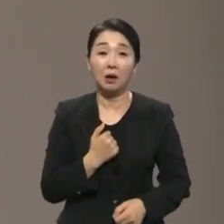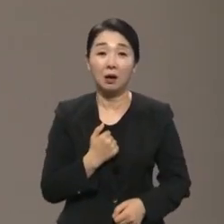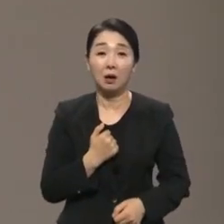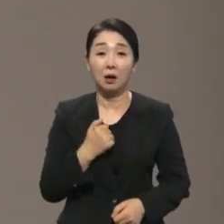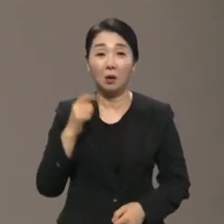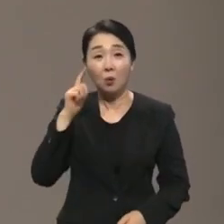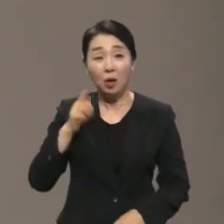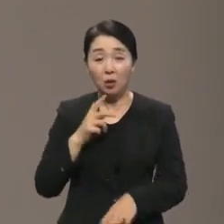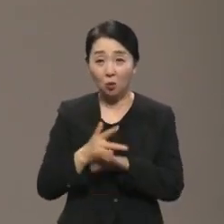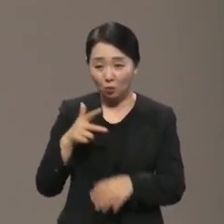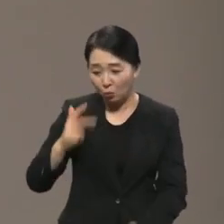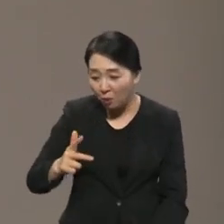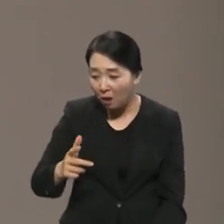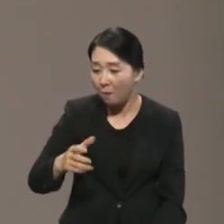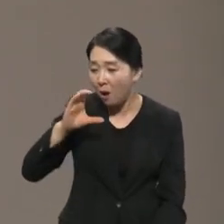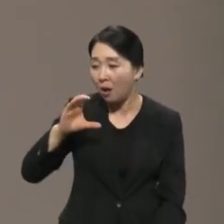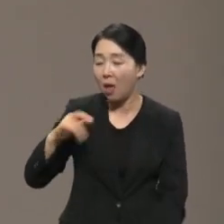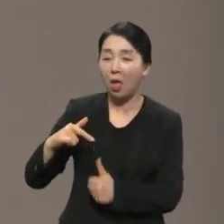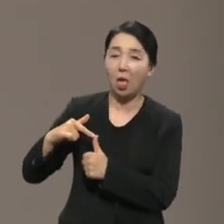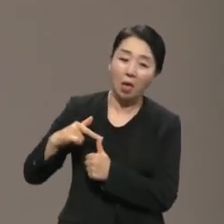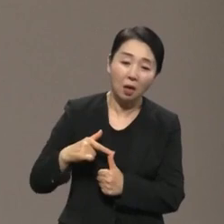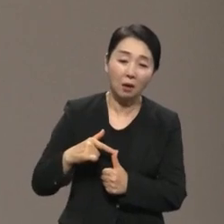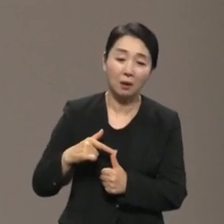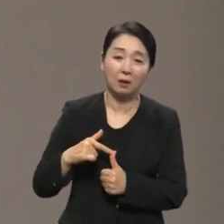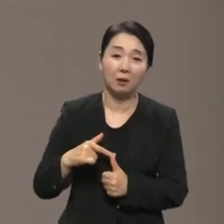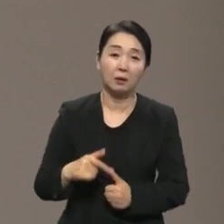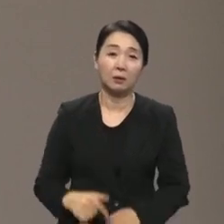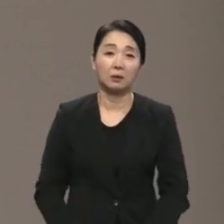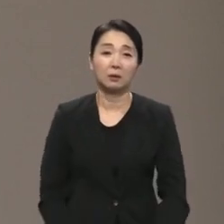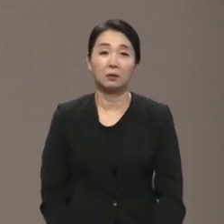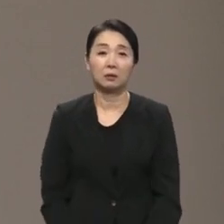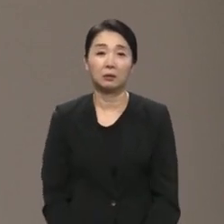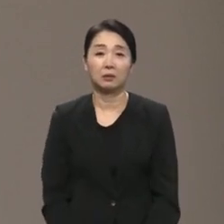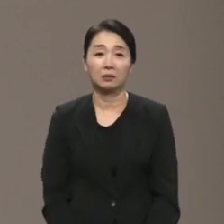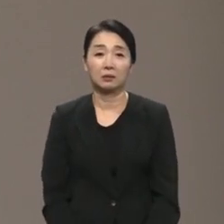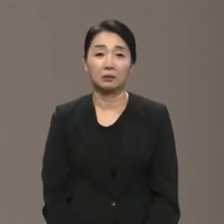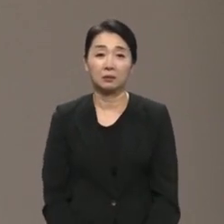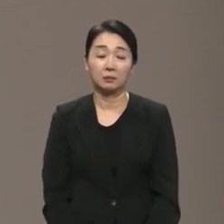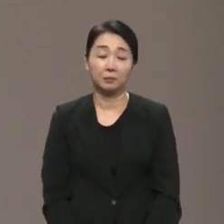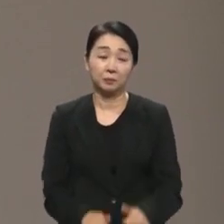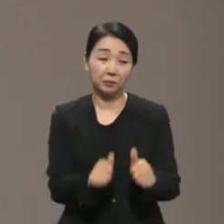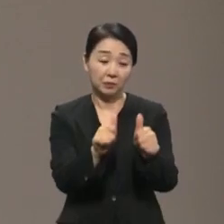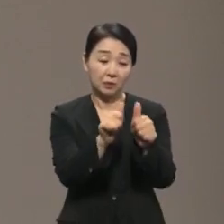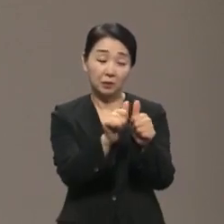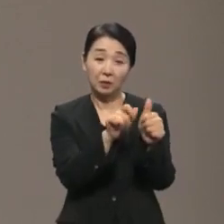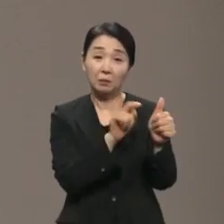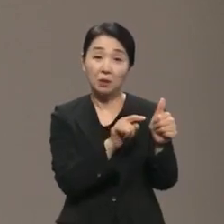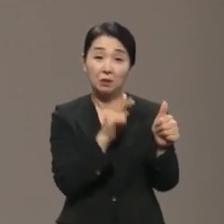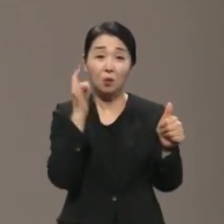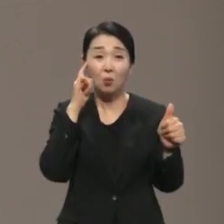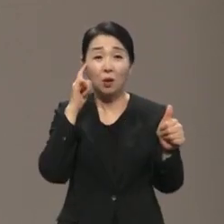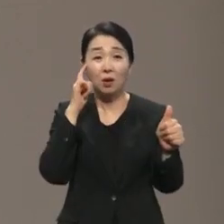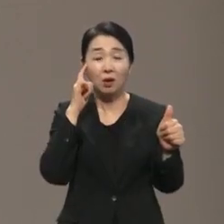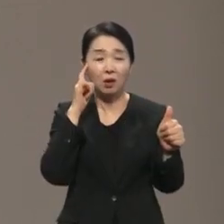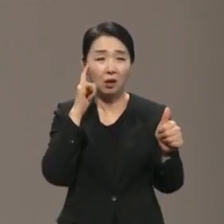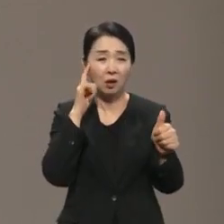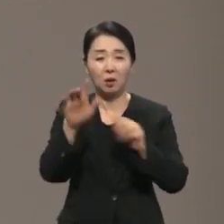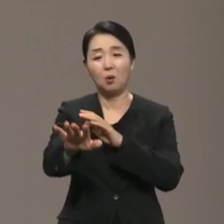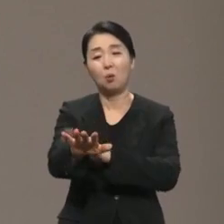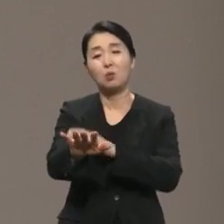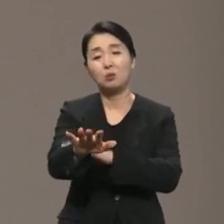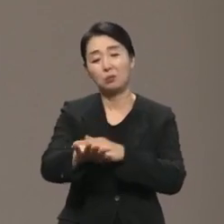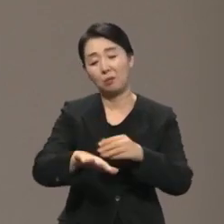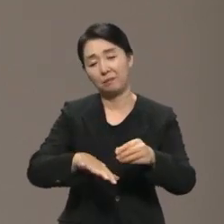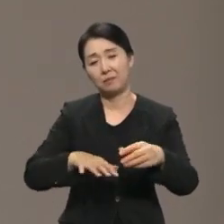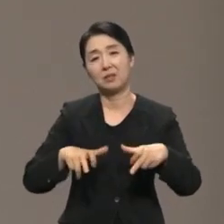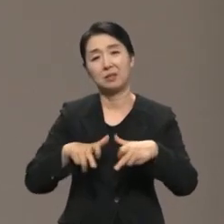그들이 그에게소변을마시도록강요했다는진술까지있었다. 더욱이,이남학생은 선천적인장애로인해 오른손을사용할